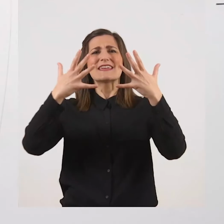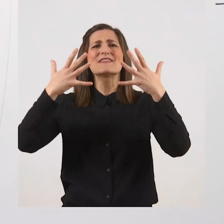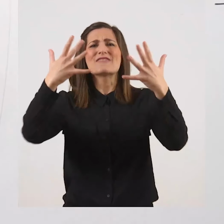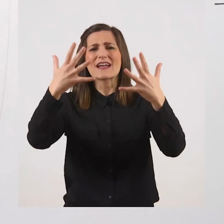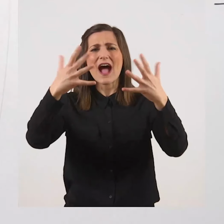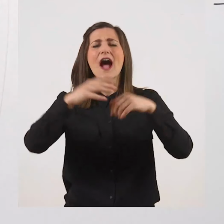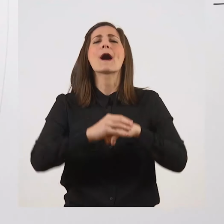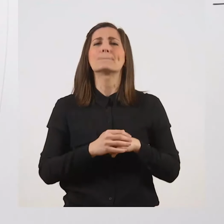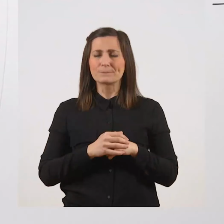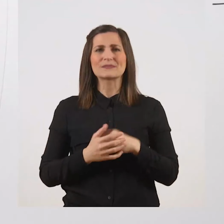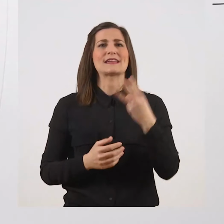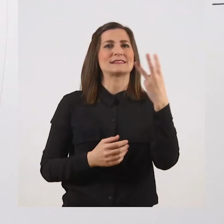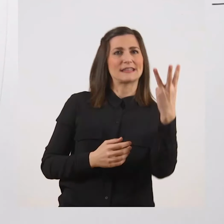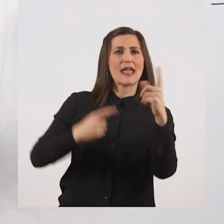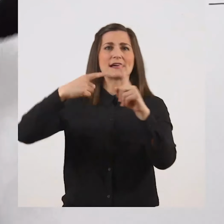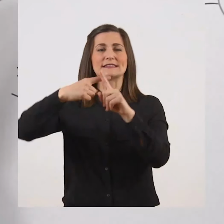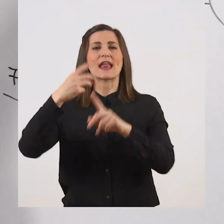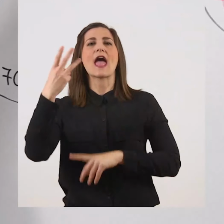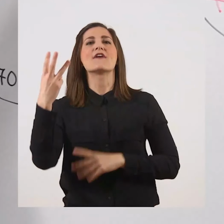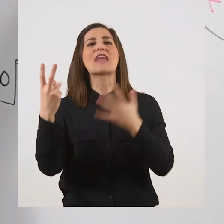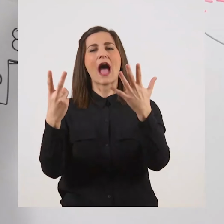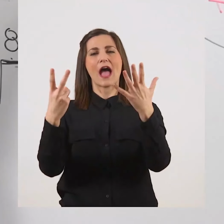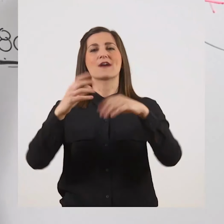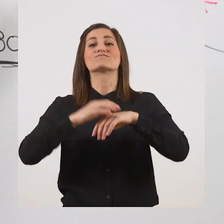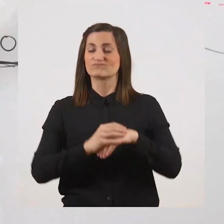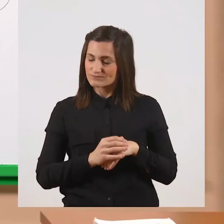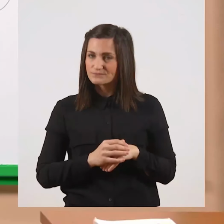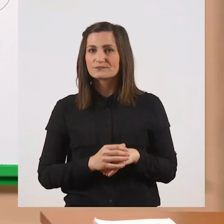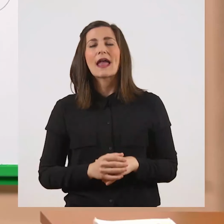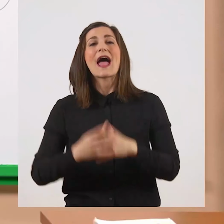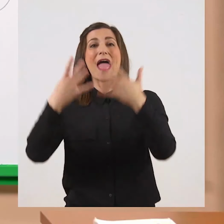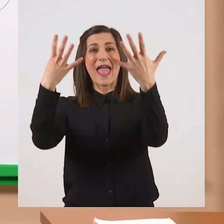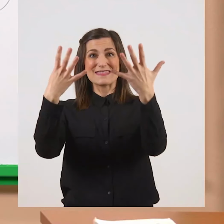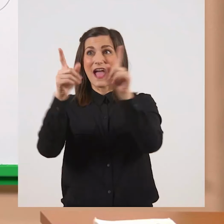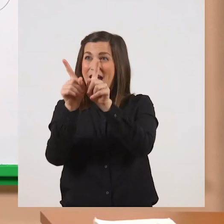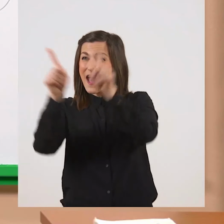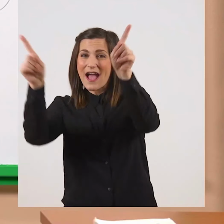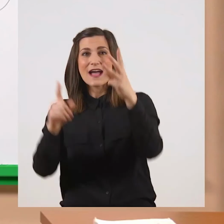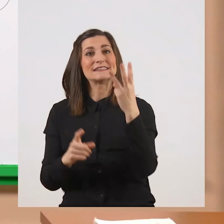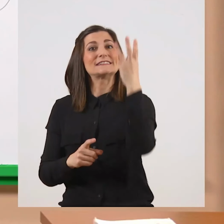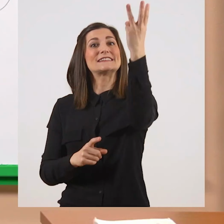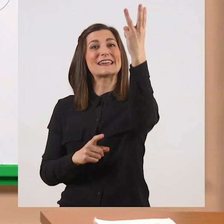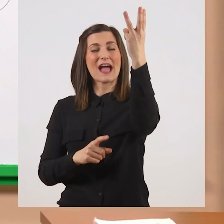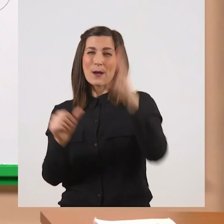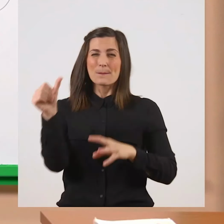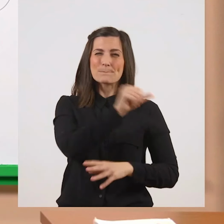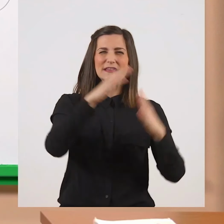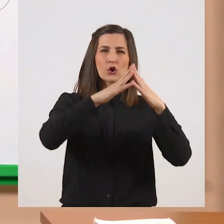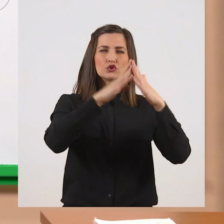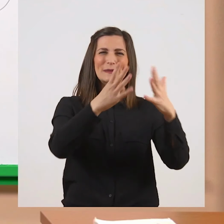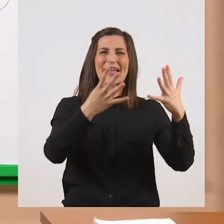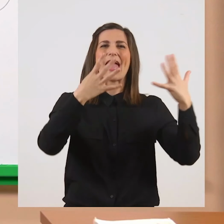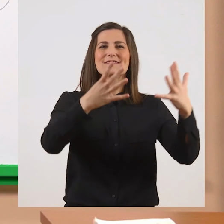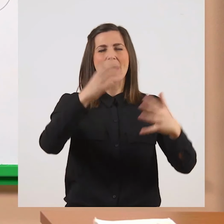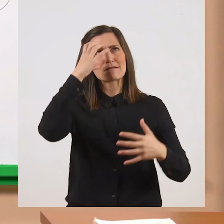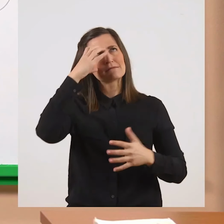που ταιριάζει? Το 3. Πολύ ωραία. Και αφού από το 9 συμβουλεύομαι τα σπιτάκια του 9, αν δεν τα έχω